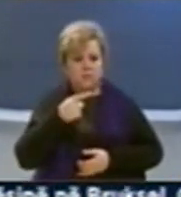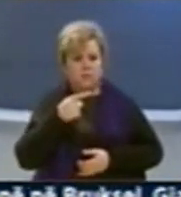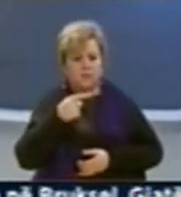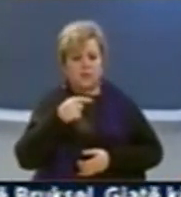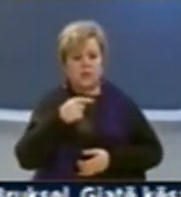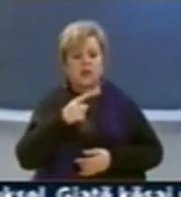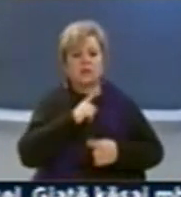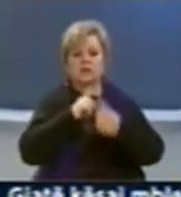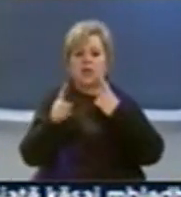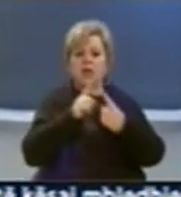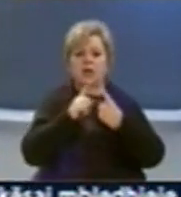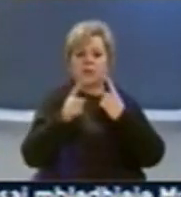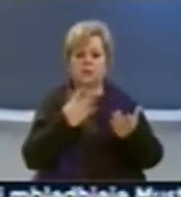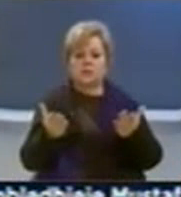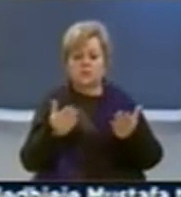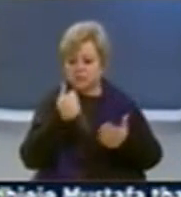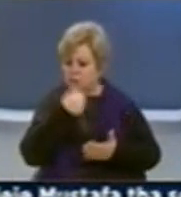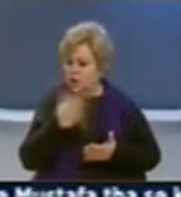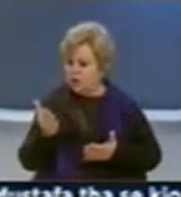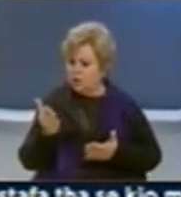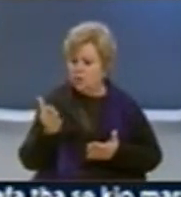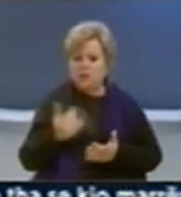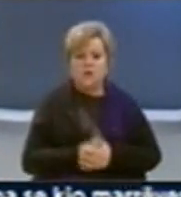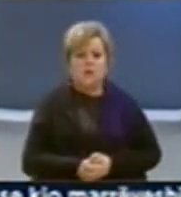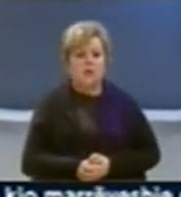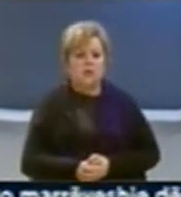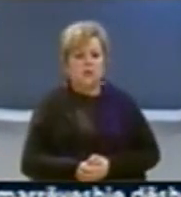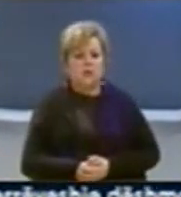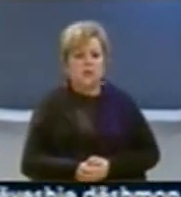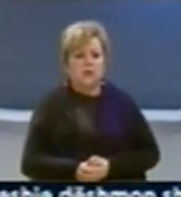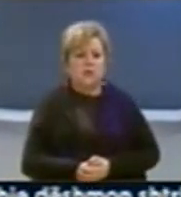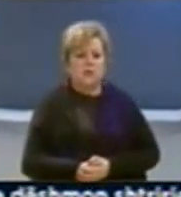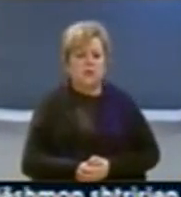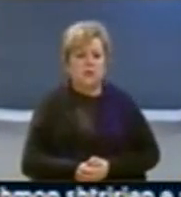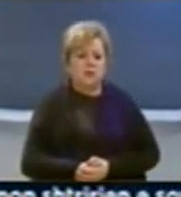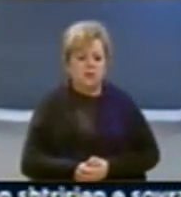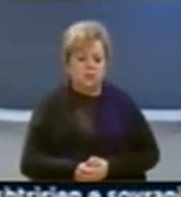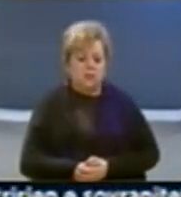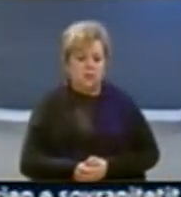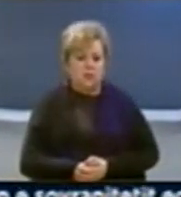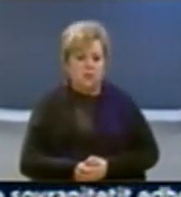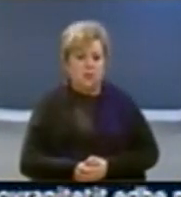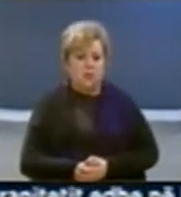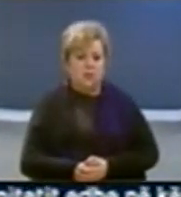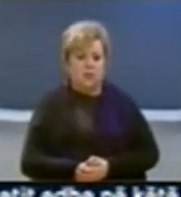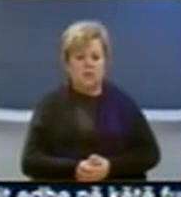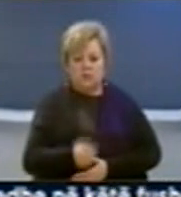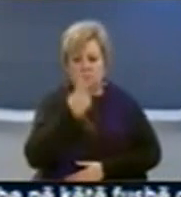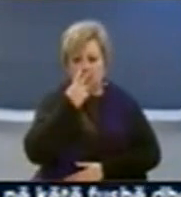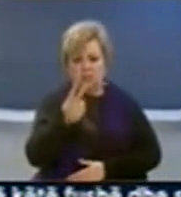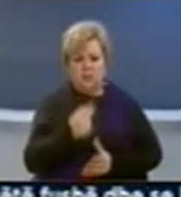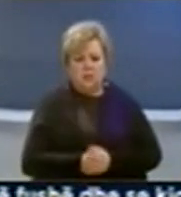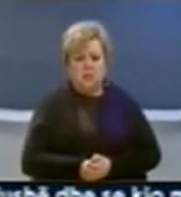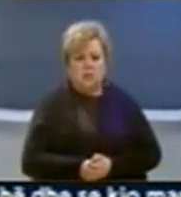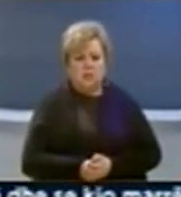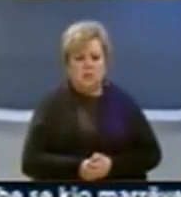telekomunikacionin. Që janë ato? Edhe në pasurinë këti vendit. Bile, si që po shijet,